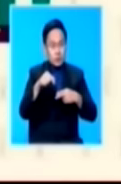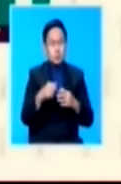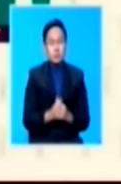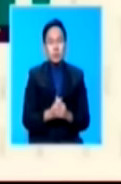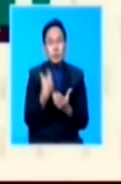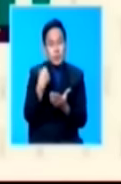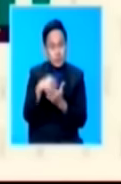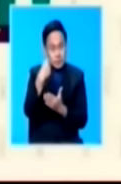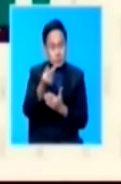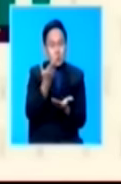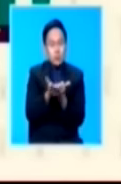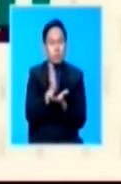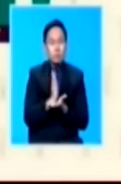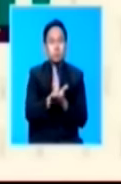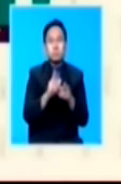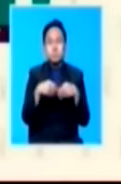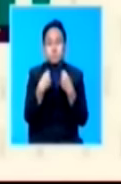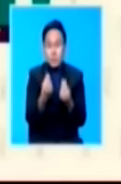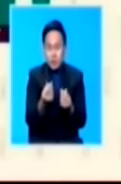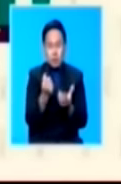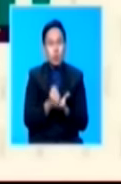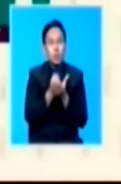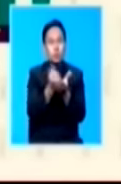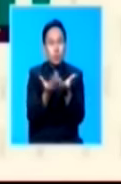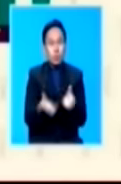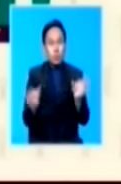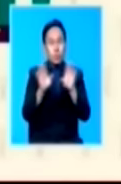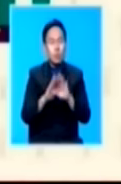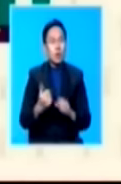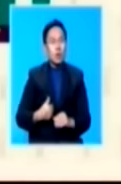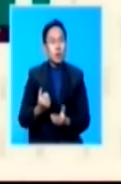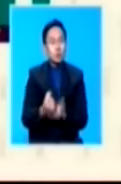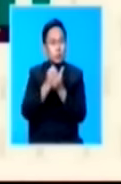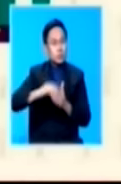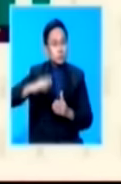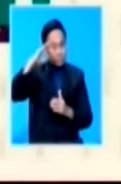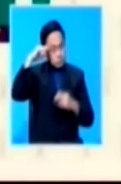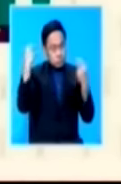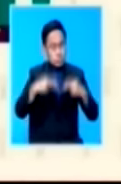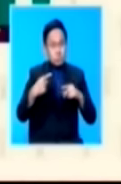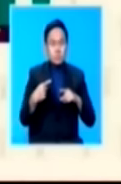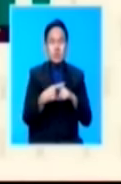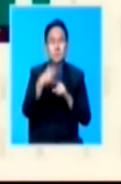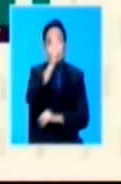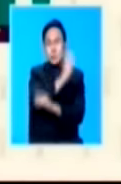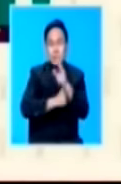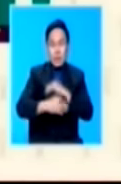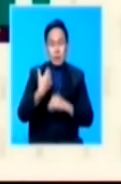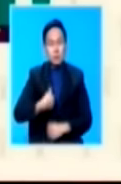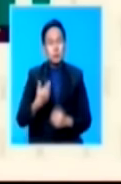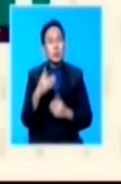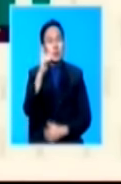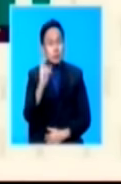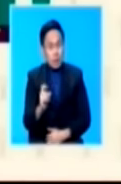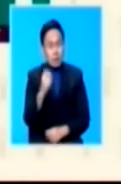ซื้อหรือบริจาคทรัพย์สำหรับการสงเคราะห์ฐานผ่านศึกที่รับบาดเจ็บรักษาตัวพิการหรือเสียชีวิต